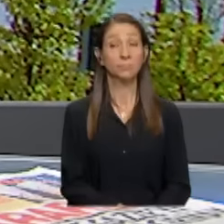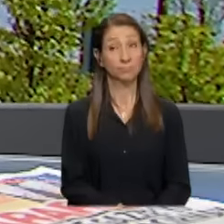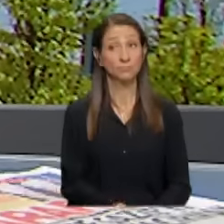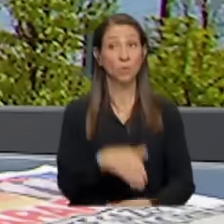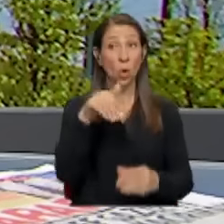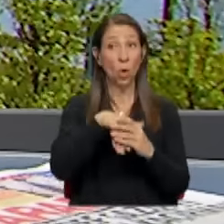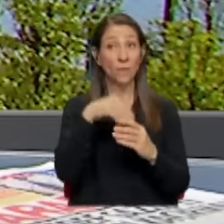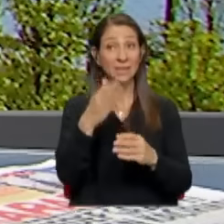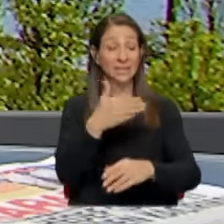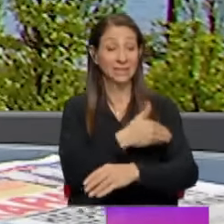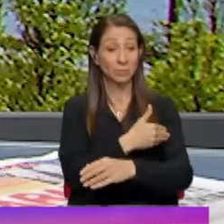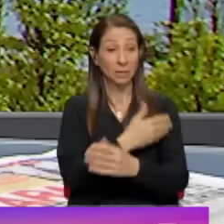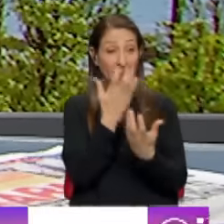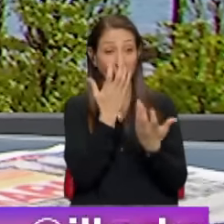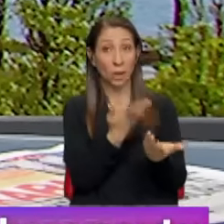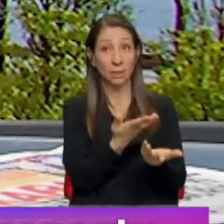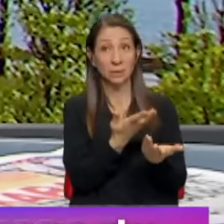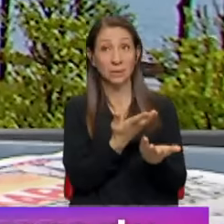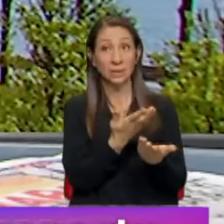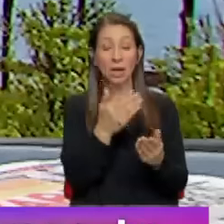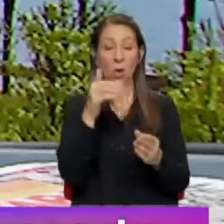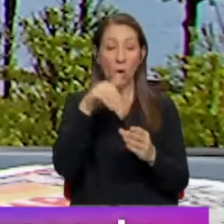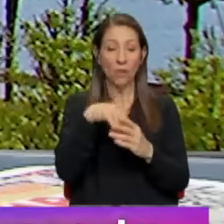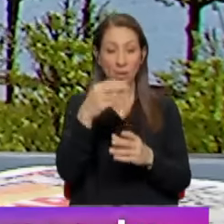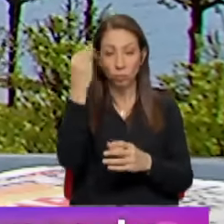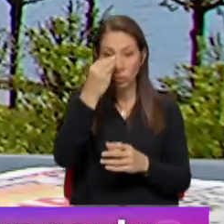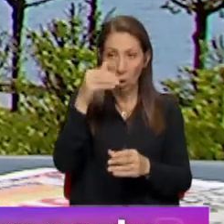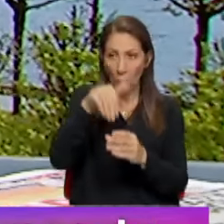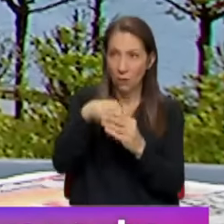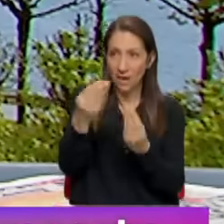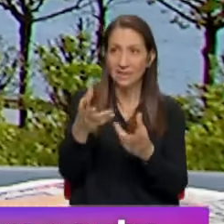Oy verdiler, karşılığında hizmet bekliyorlar. Seçmen orada muhtara oy